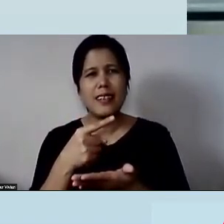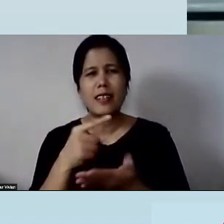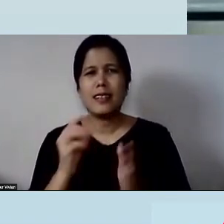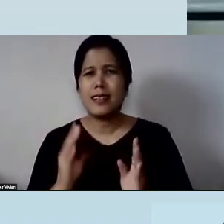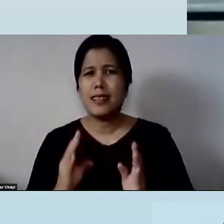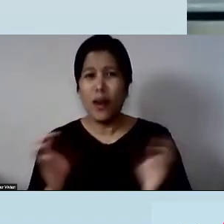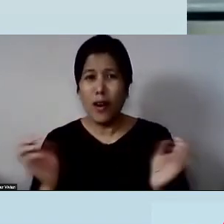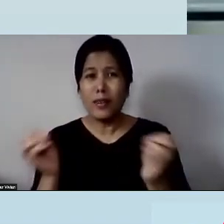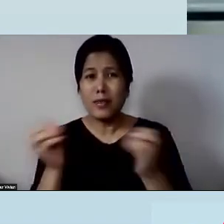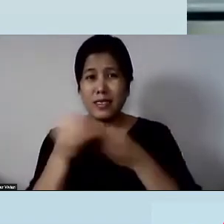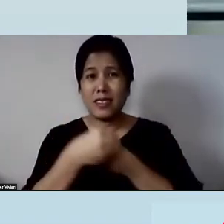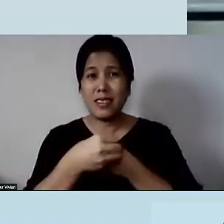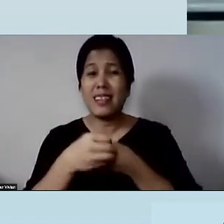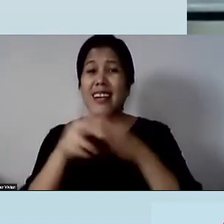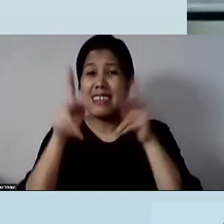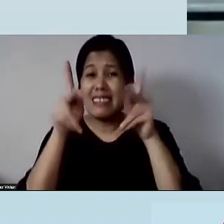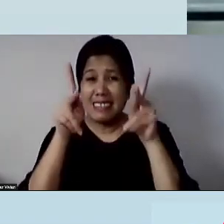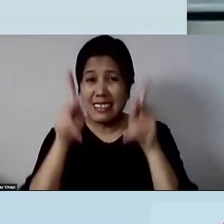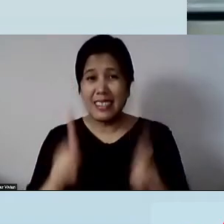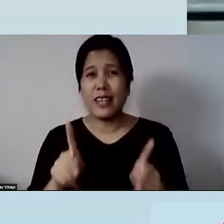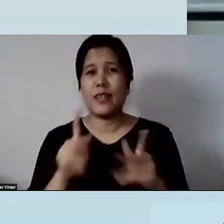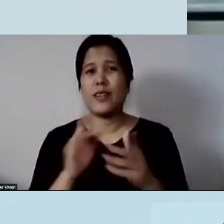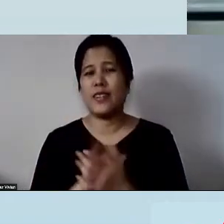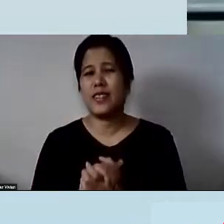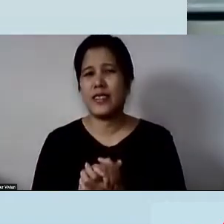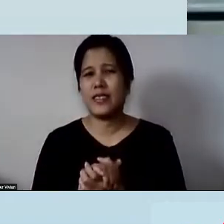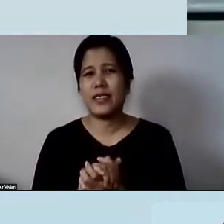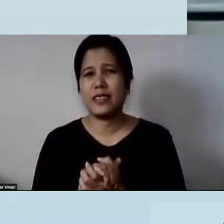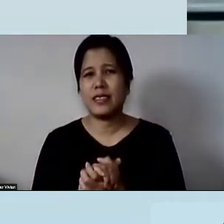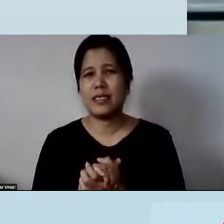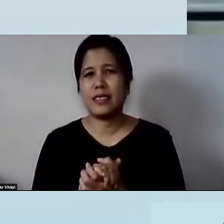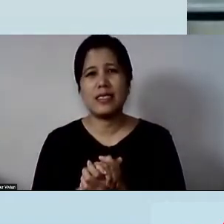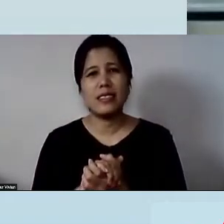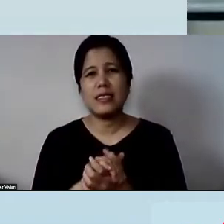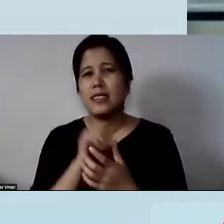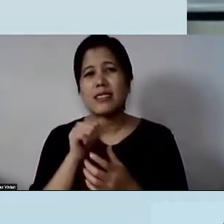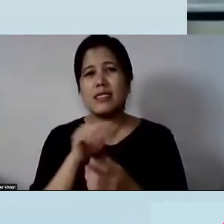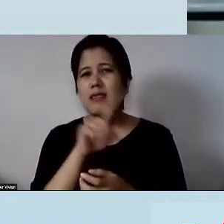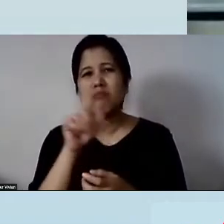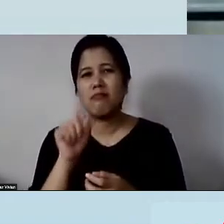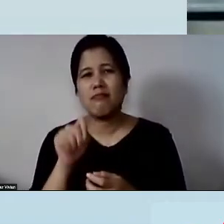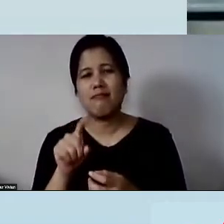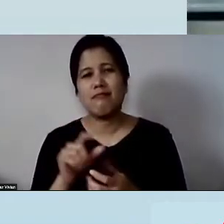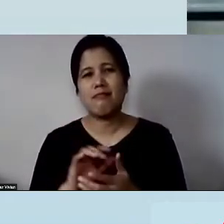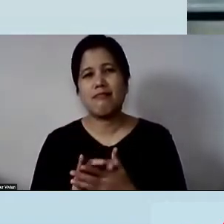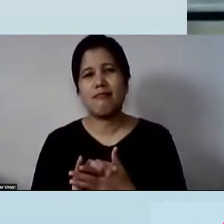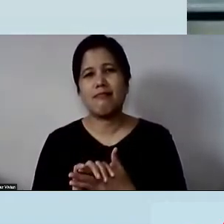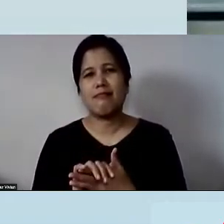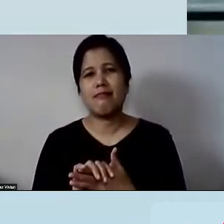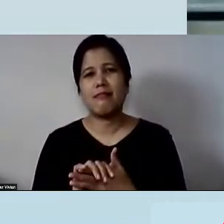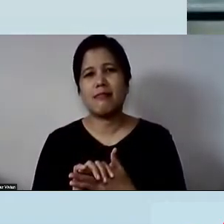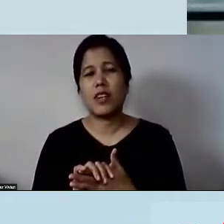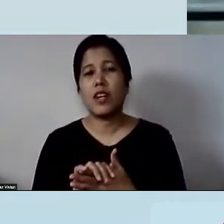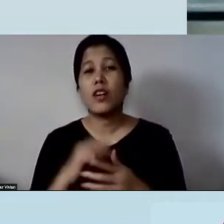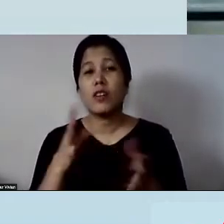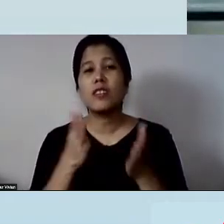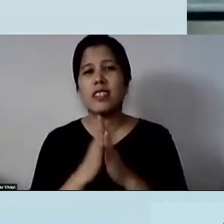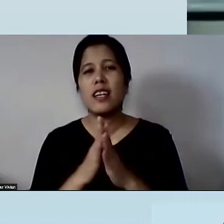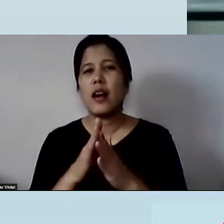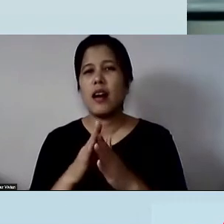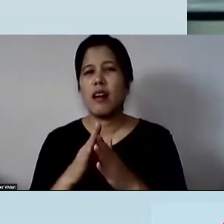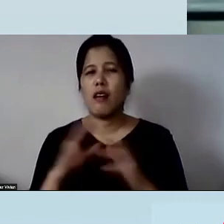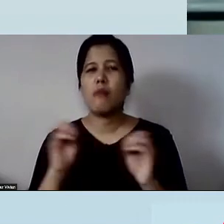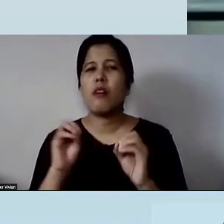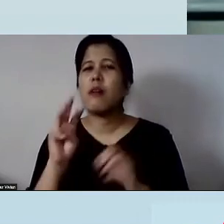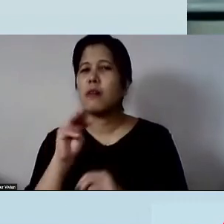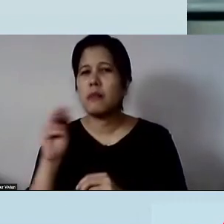ko, tao ang kinukuha dapat dyan. Tapos ayaw pa akong papagtanongin nun. Ang gusto nila puro daw taga-media. Ay nung kinuhang